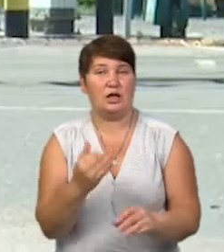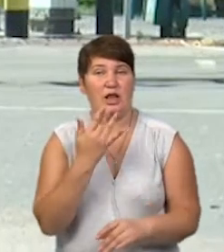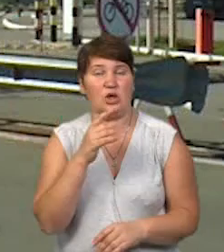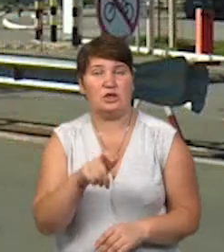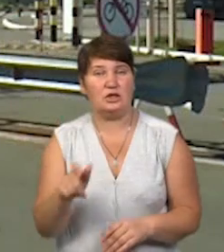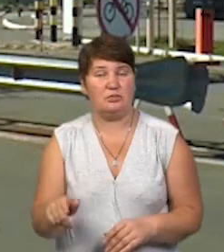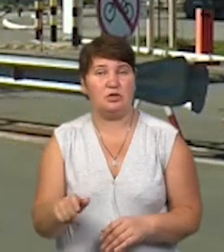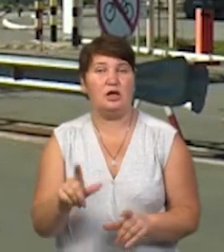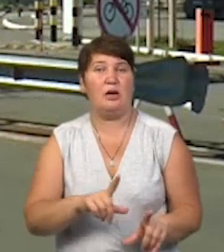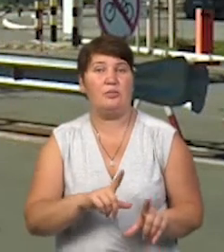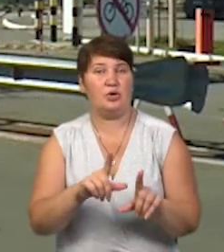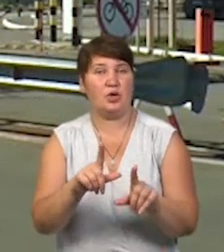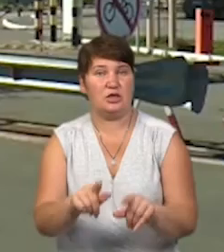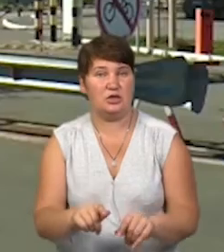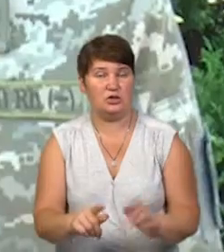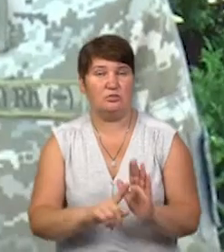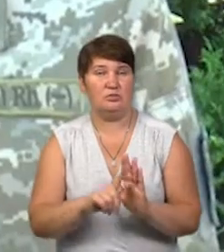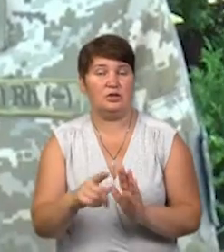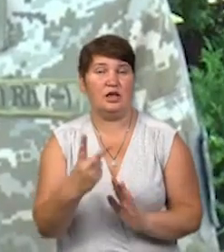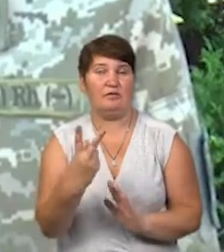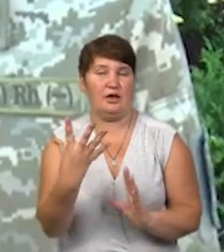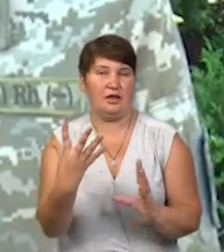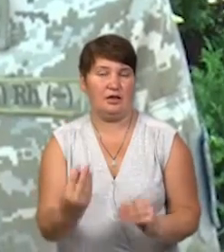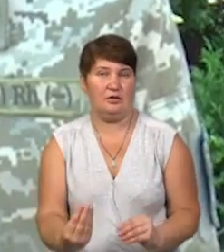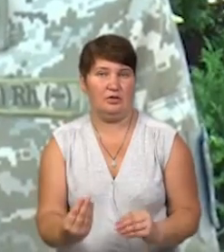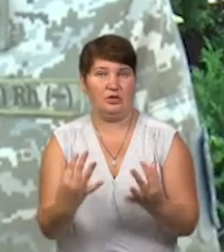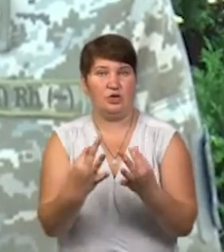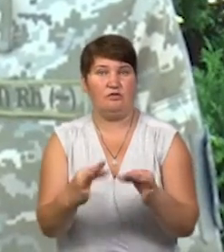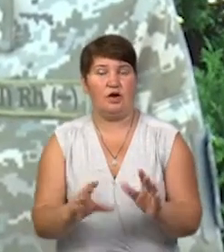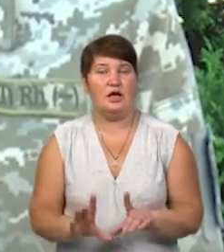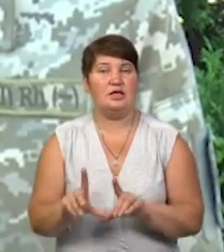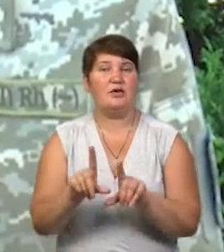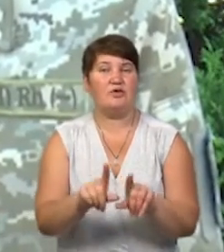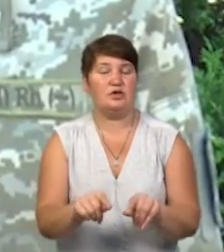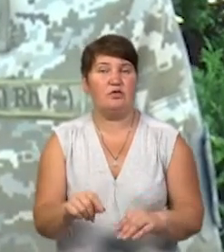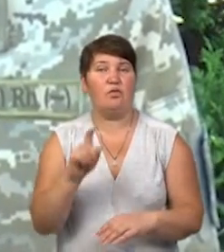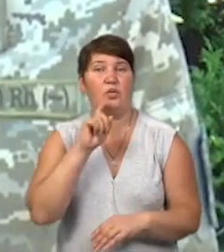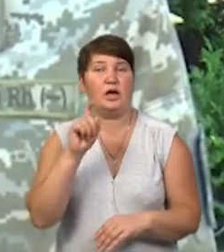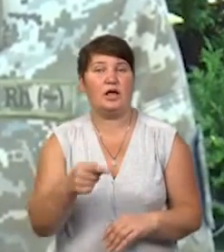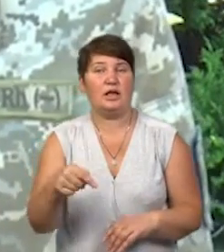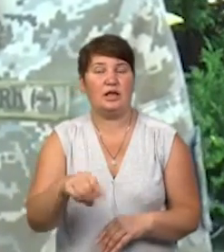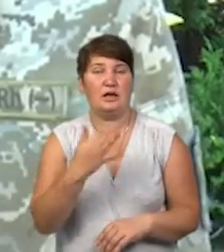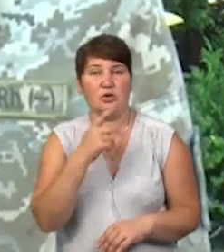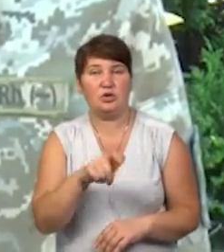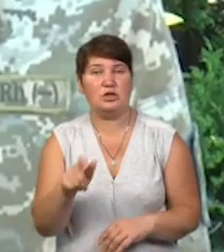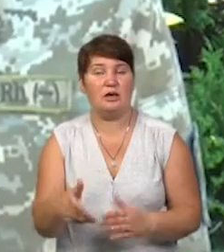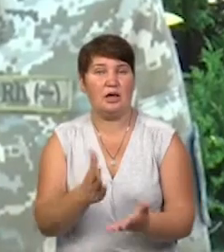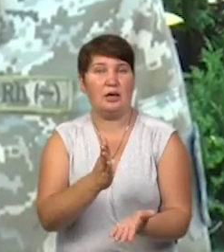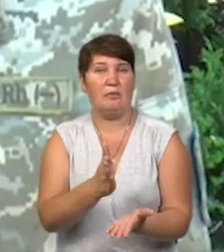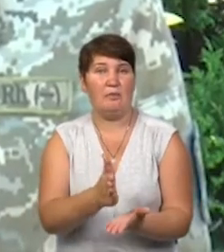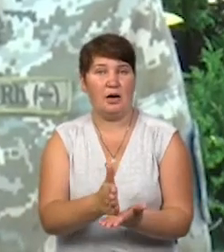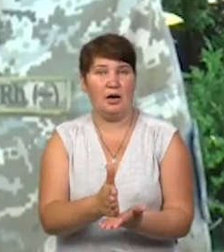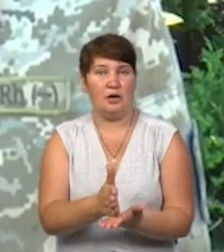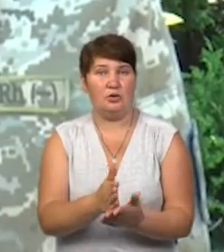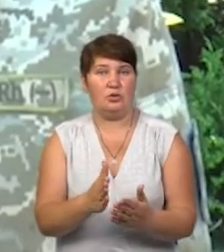громадян для проїзду транзитом на два дні. Дозволяється в'їзд в Україну тим іноземцям, які мають